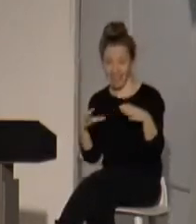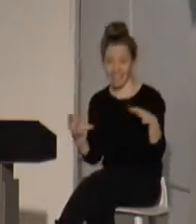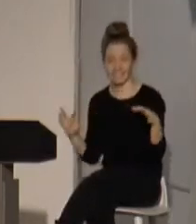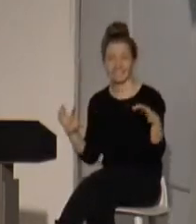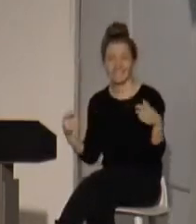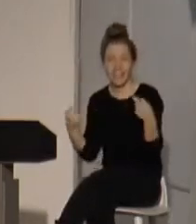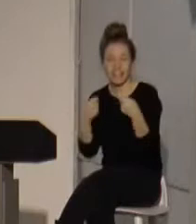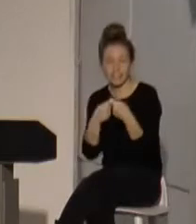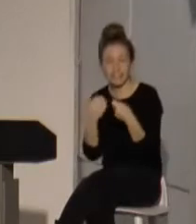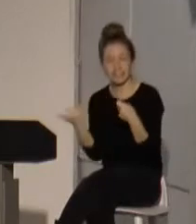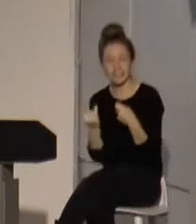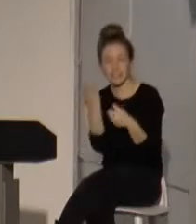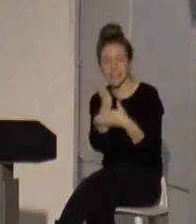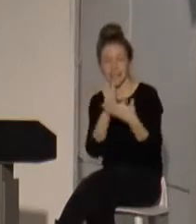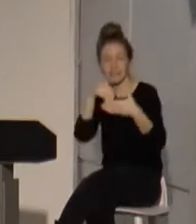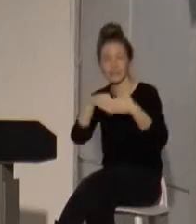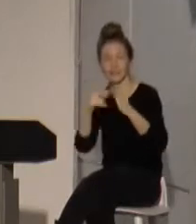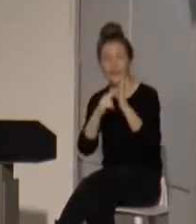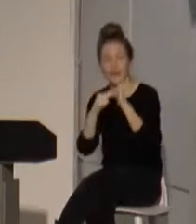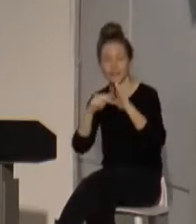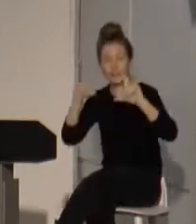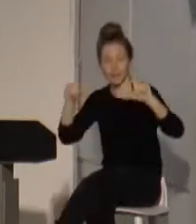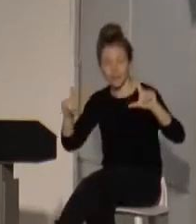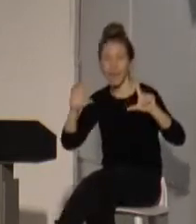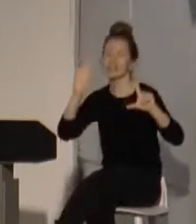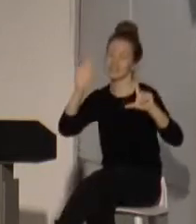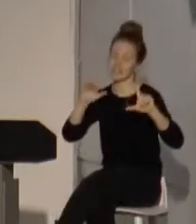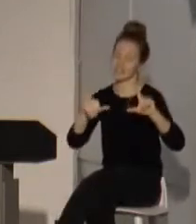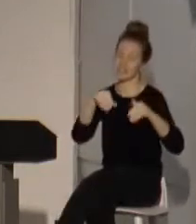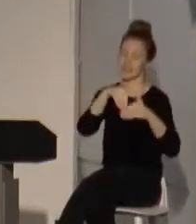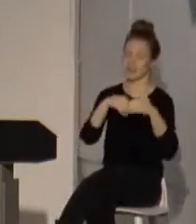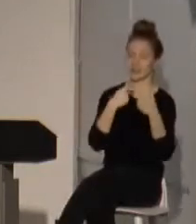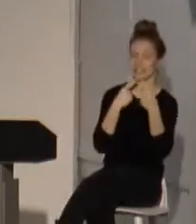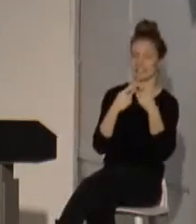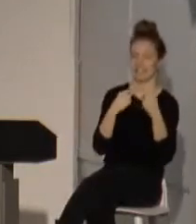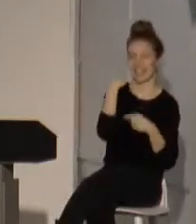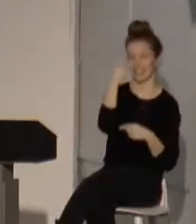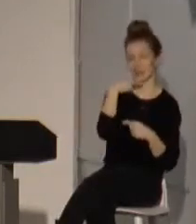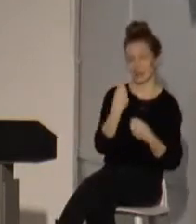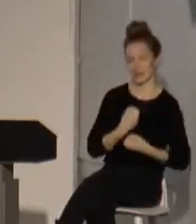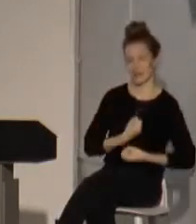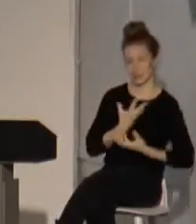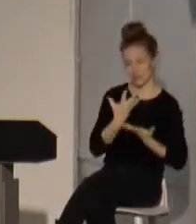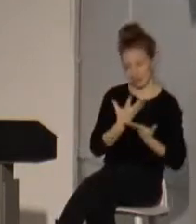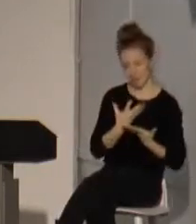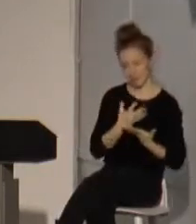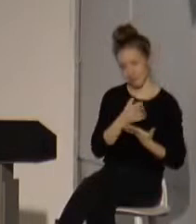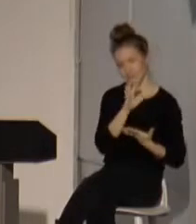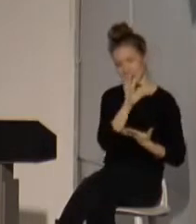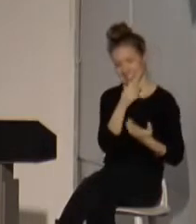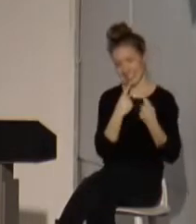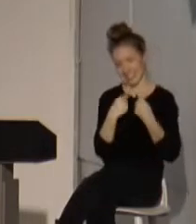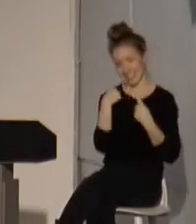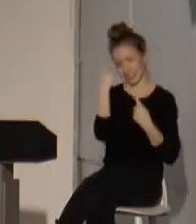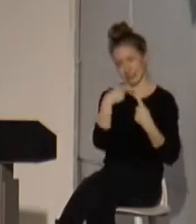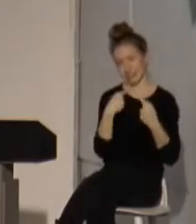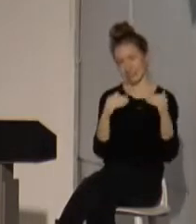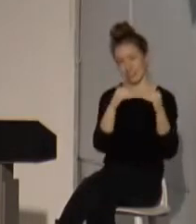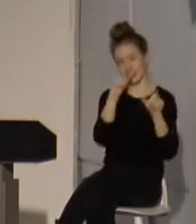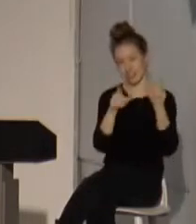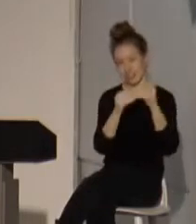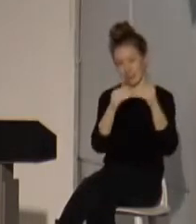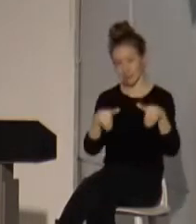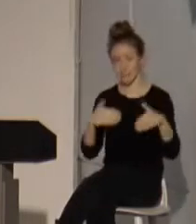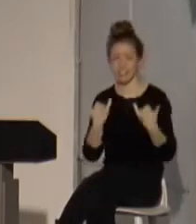תמיד חלק מהתמונה, מתבטאת גם בשיח הזכויות, שיח זכויות שוויון לאנשים עם מוגבלות. ואני פשוט אקריא את